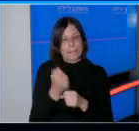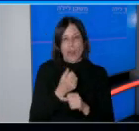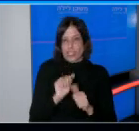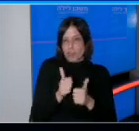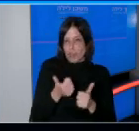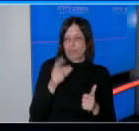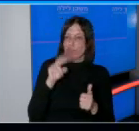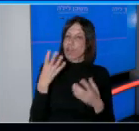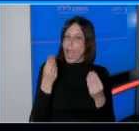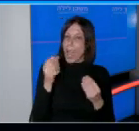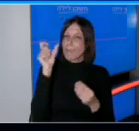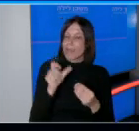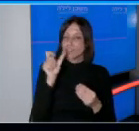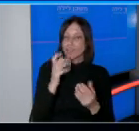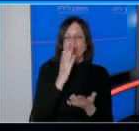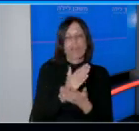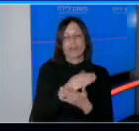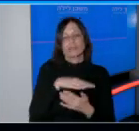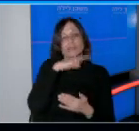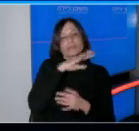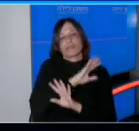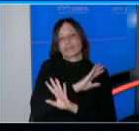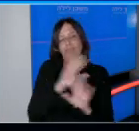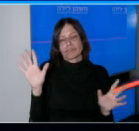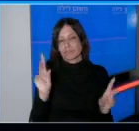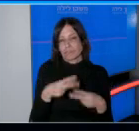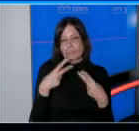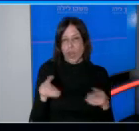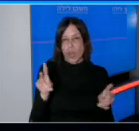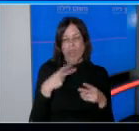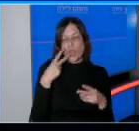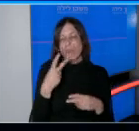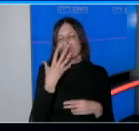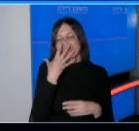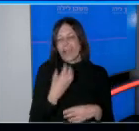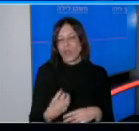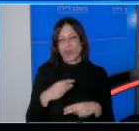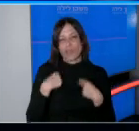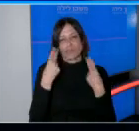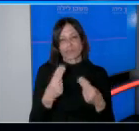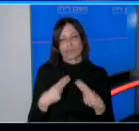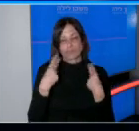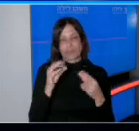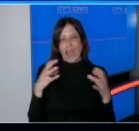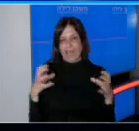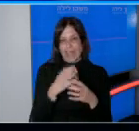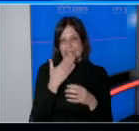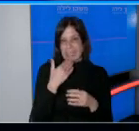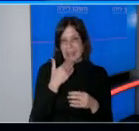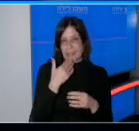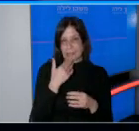אנשים שגם הגיעו לקץ של היכולת הזו. ואנחנו מגלים דיכאונות חוזרים ונשנים בקרב החברה